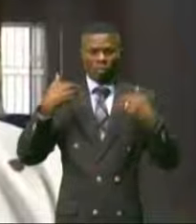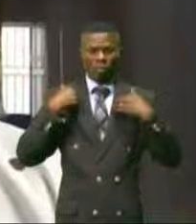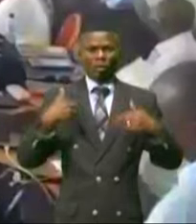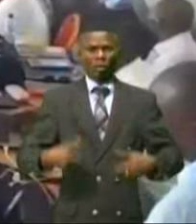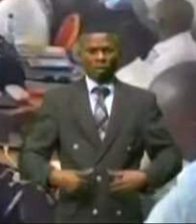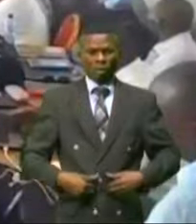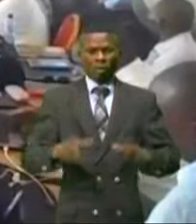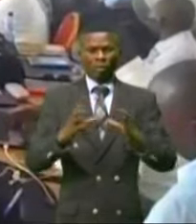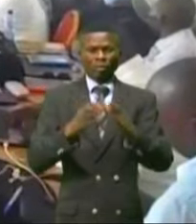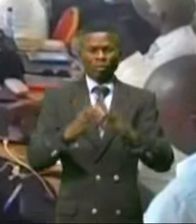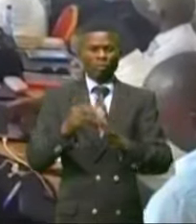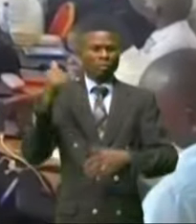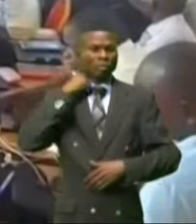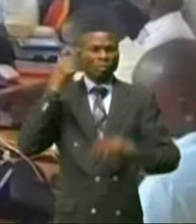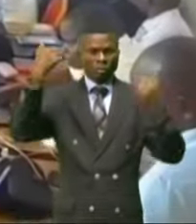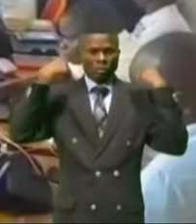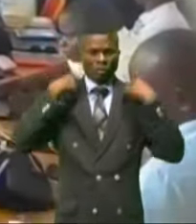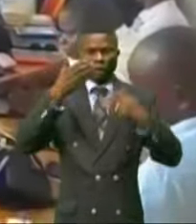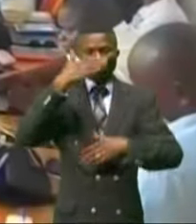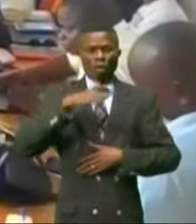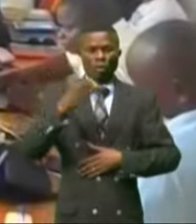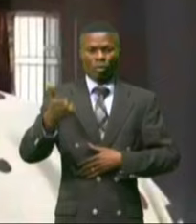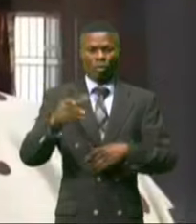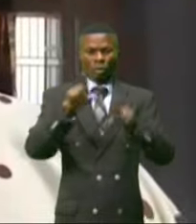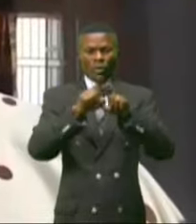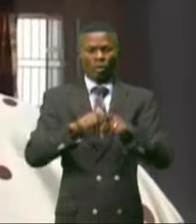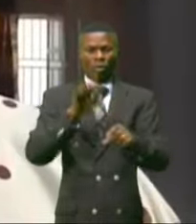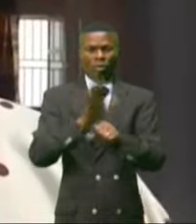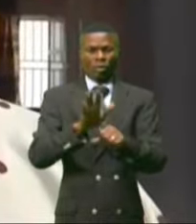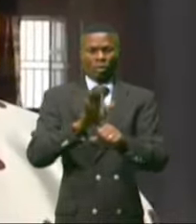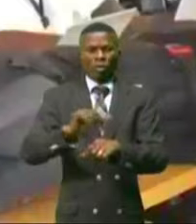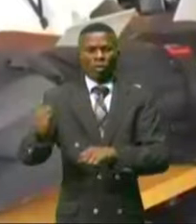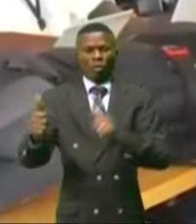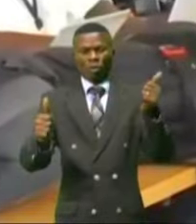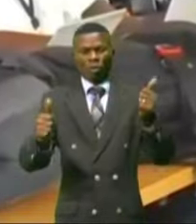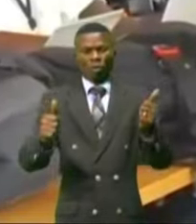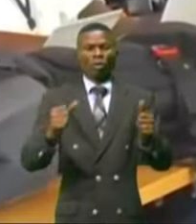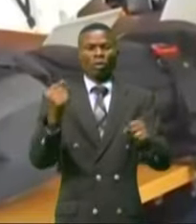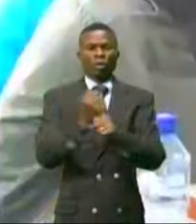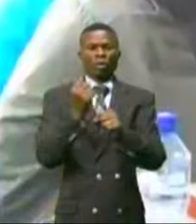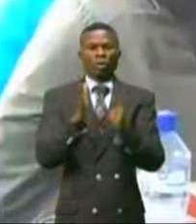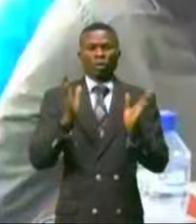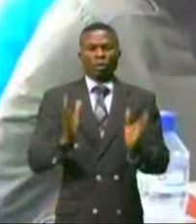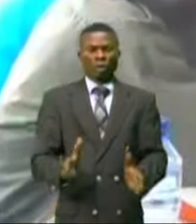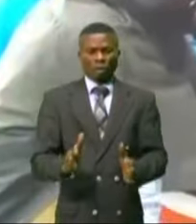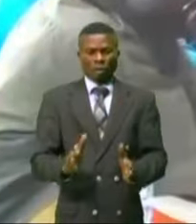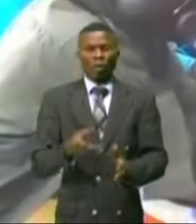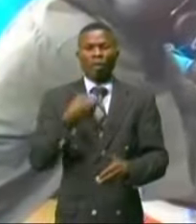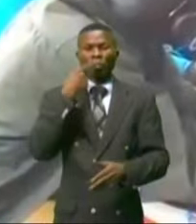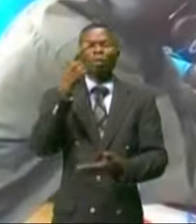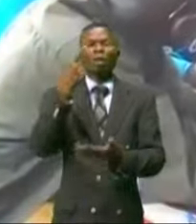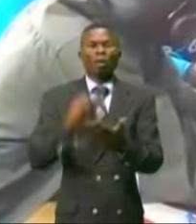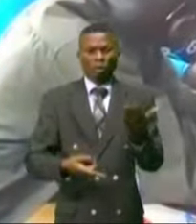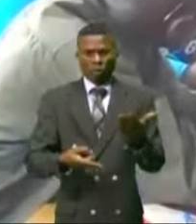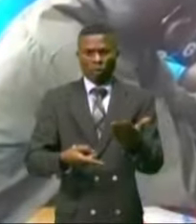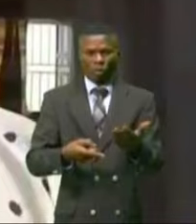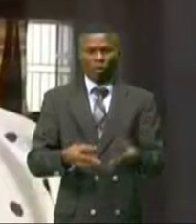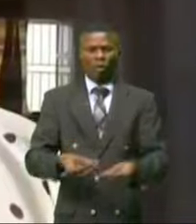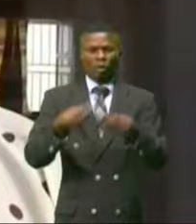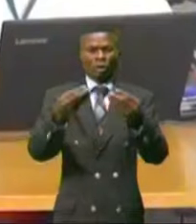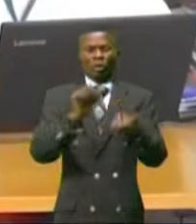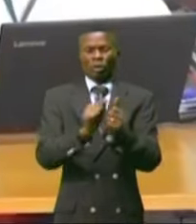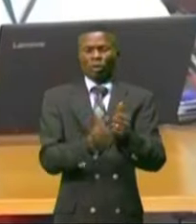santé avec le médecin chef de zone ainsi que plusieurs autres prestataires. Il était question de cerner les